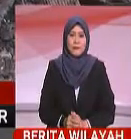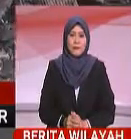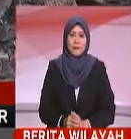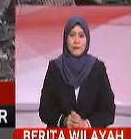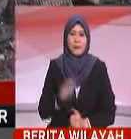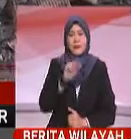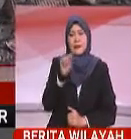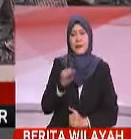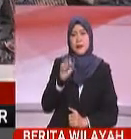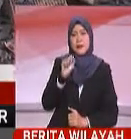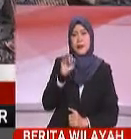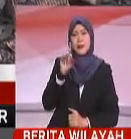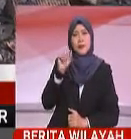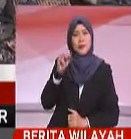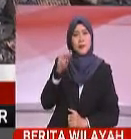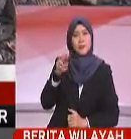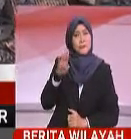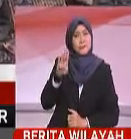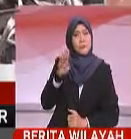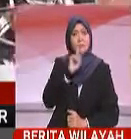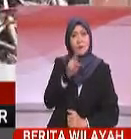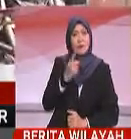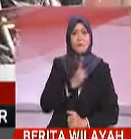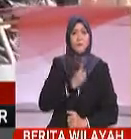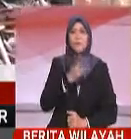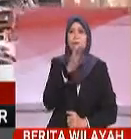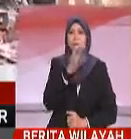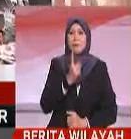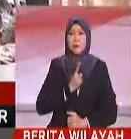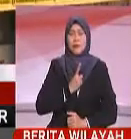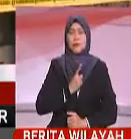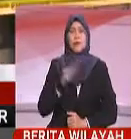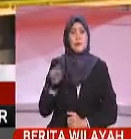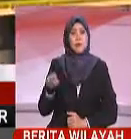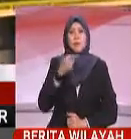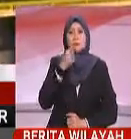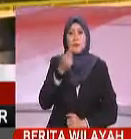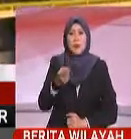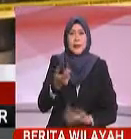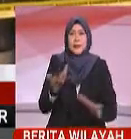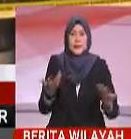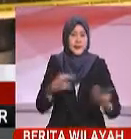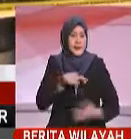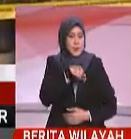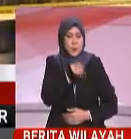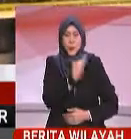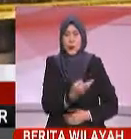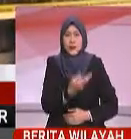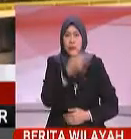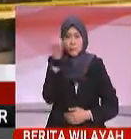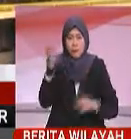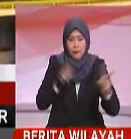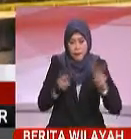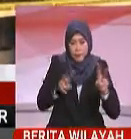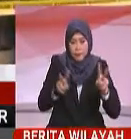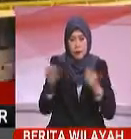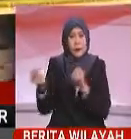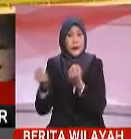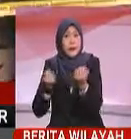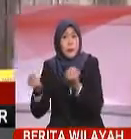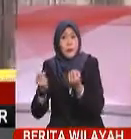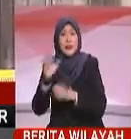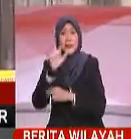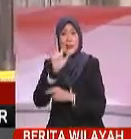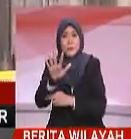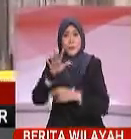Zainab Yunus, seorang ibu tunggal yang ditemu bual pemberita berkata dia turut mengalami kerugian apabila sebuah van dan kereta serta